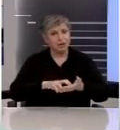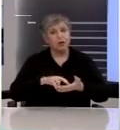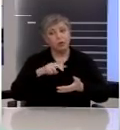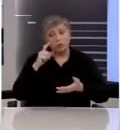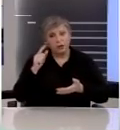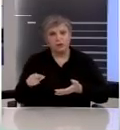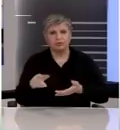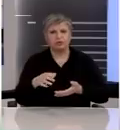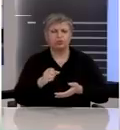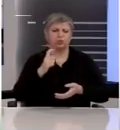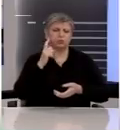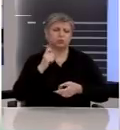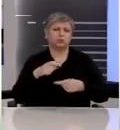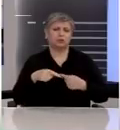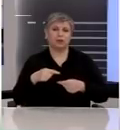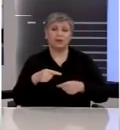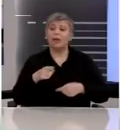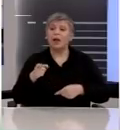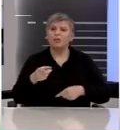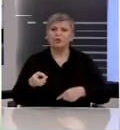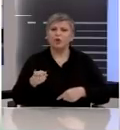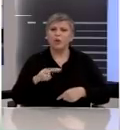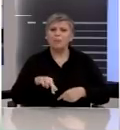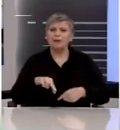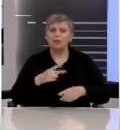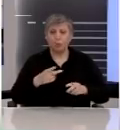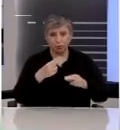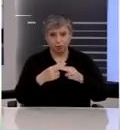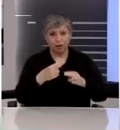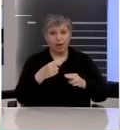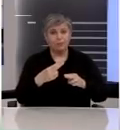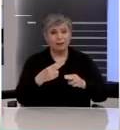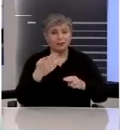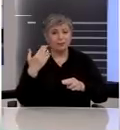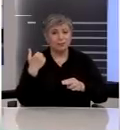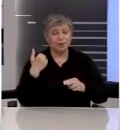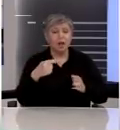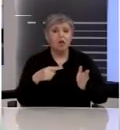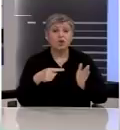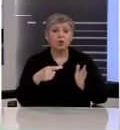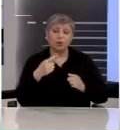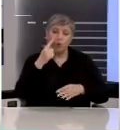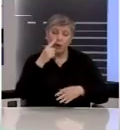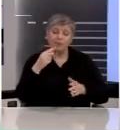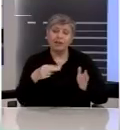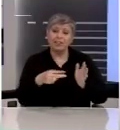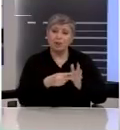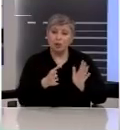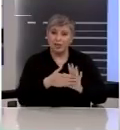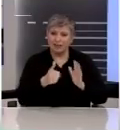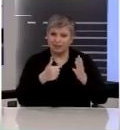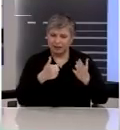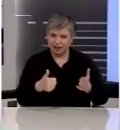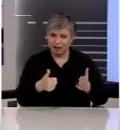εξής. Αρχική πληροφορία, Νοέμβριο του 2016, περί ενδιαφέροντος